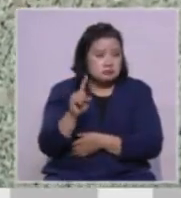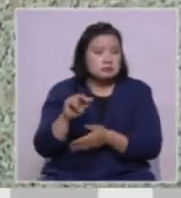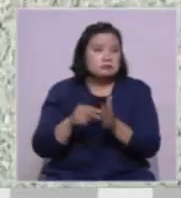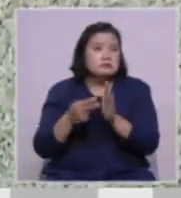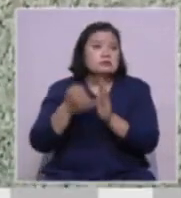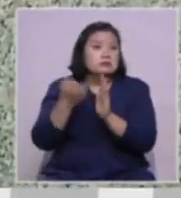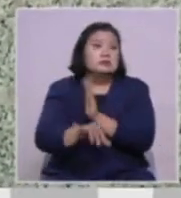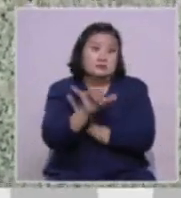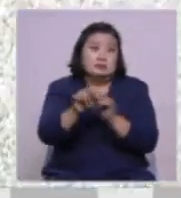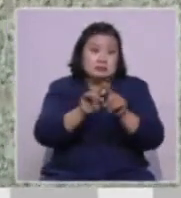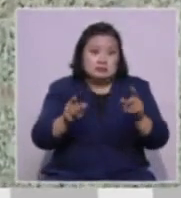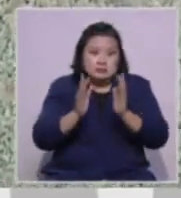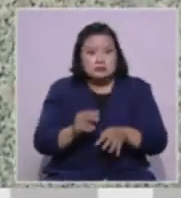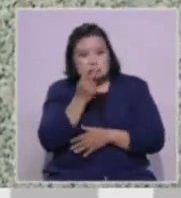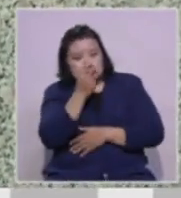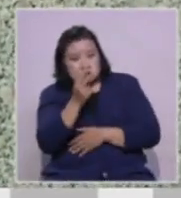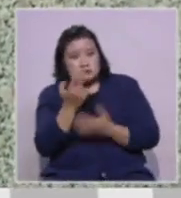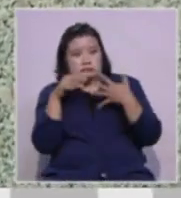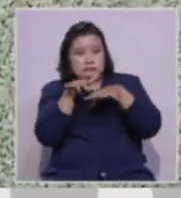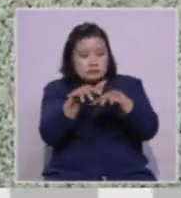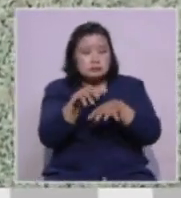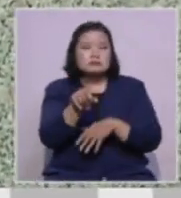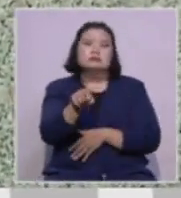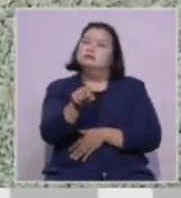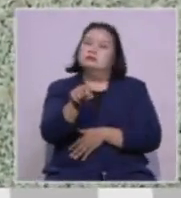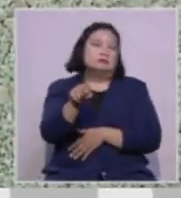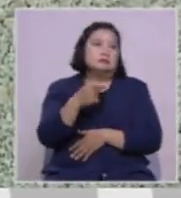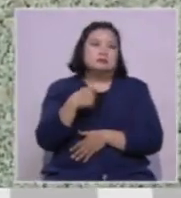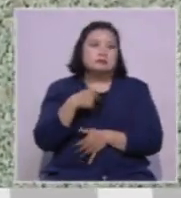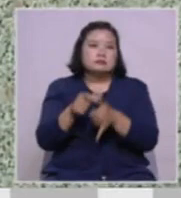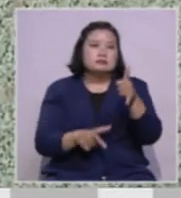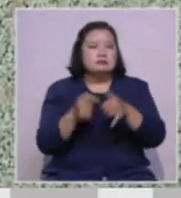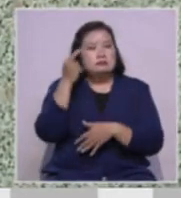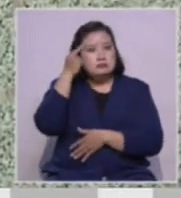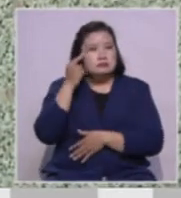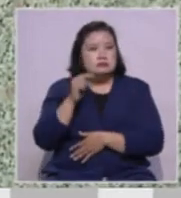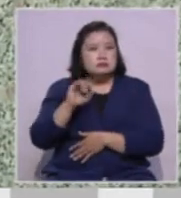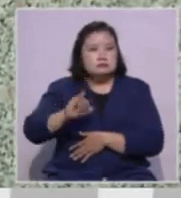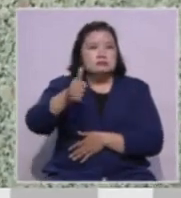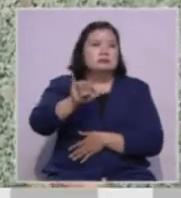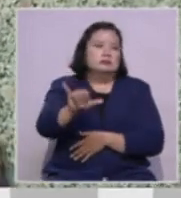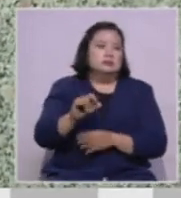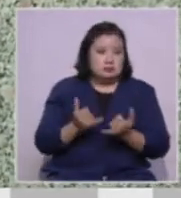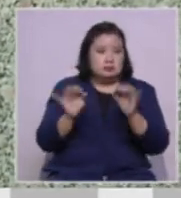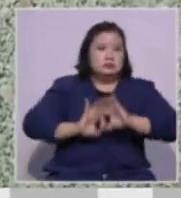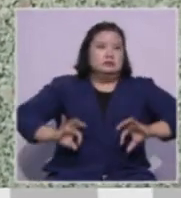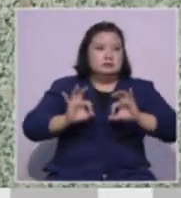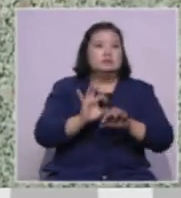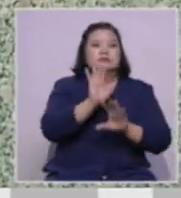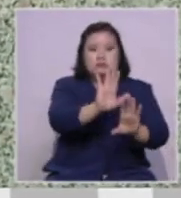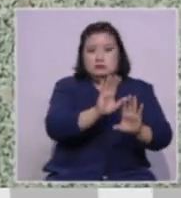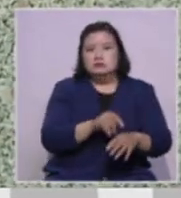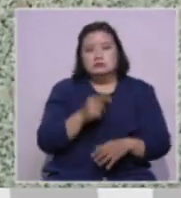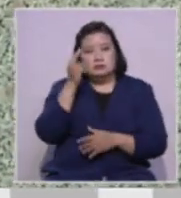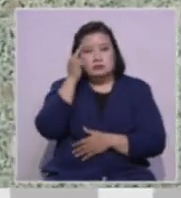ามันเป็นมุมมองทางสังคมที่คนมีต่อคุณธรรมนัสซึ่งติดล บ นะครับซึ่งคุณธรรมนัสก็จะต้องไปหาทางปรับปรุงแก้ไขและในแง่การบริหารก็ยากเพราะว่า